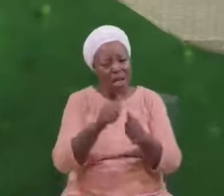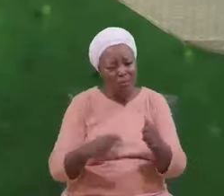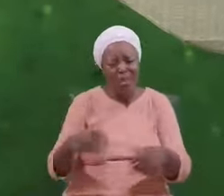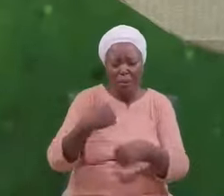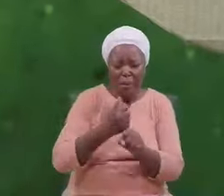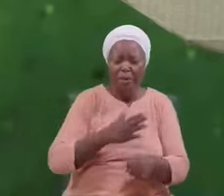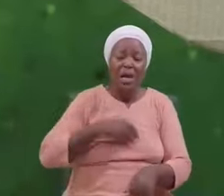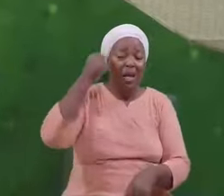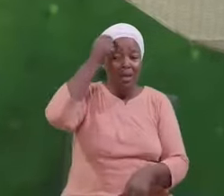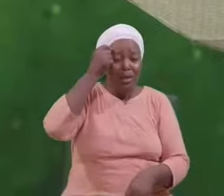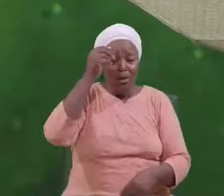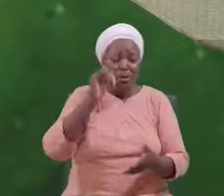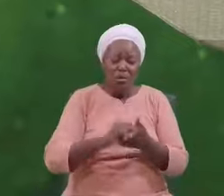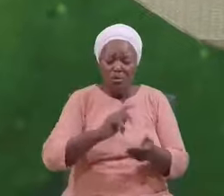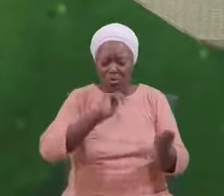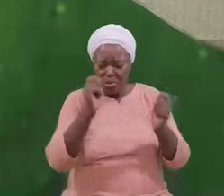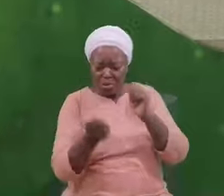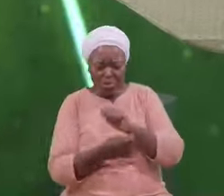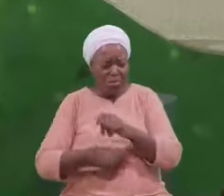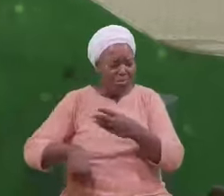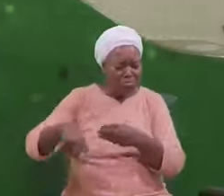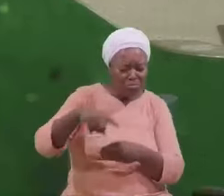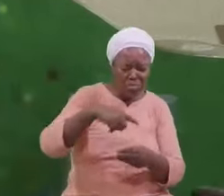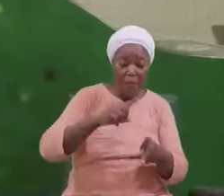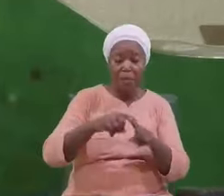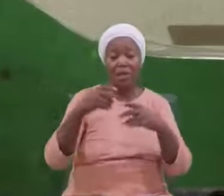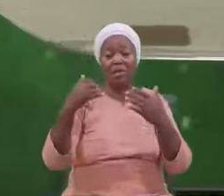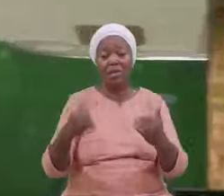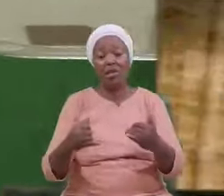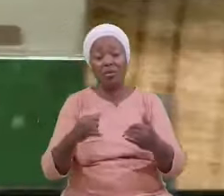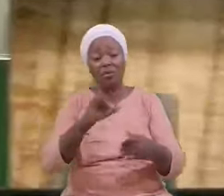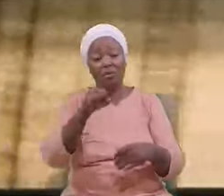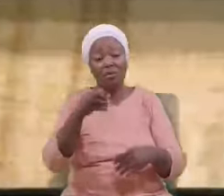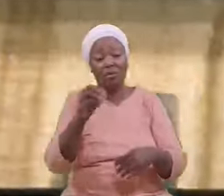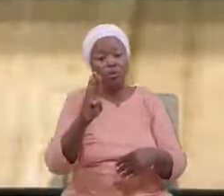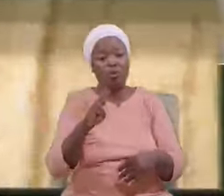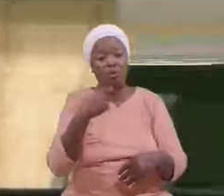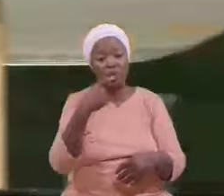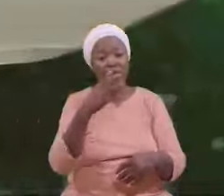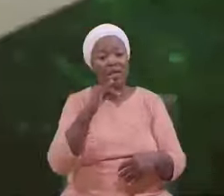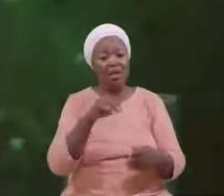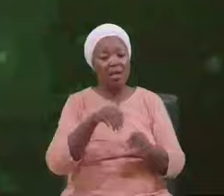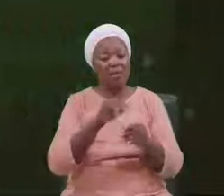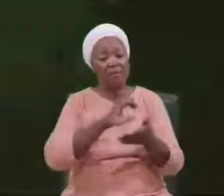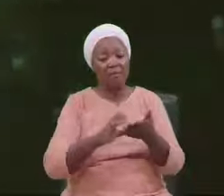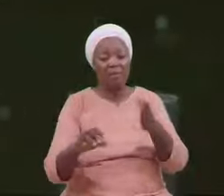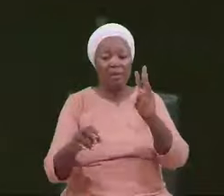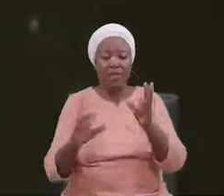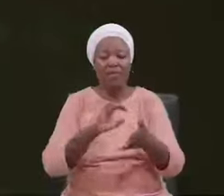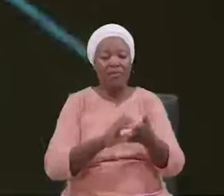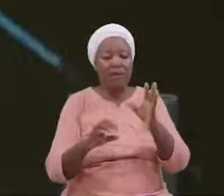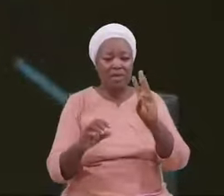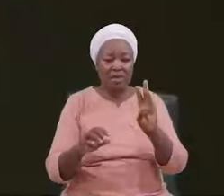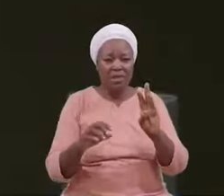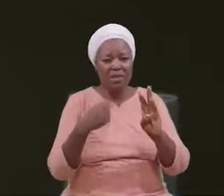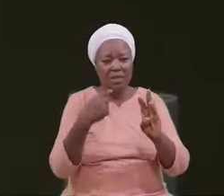tout a compliqué mes pensées. Maintenant, il a dit, verset 6, il dit, c'est